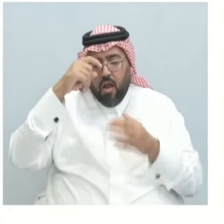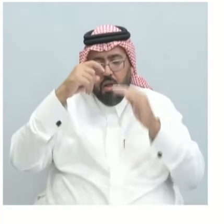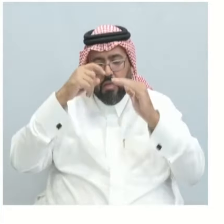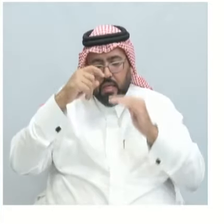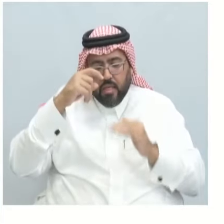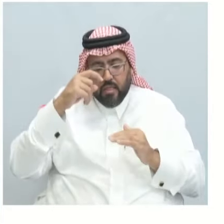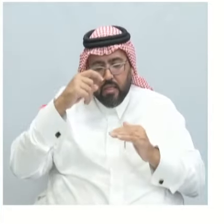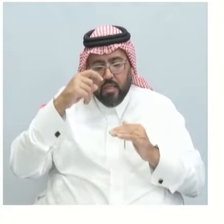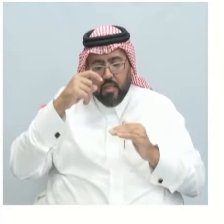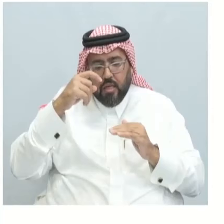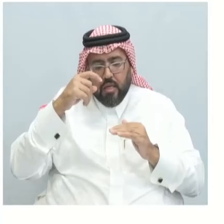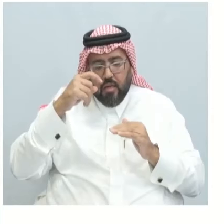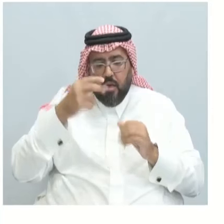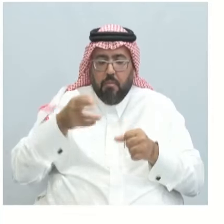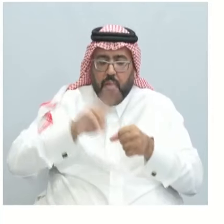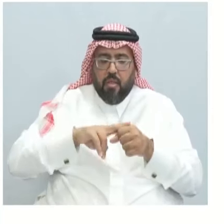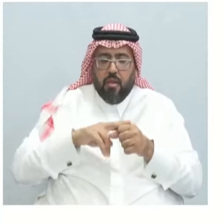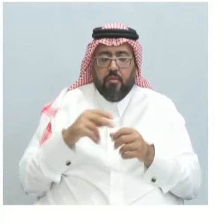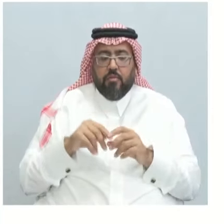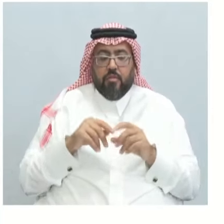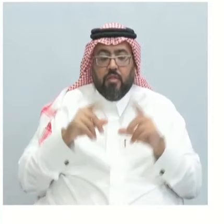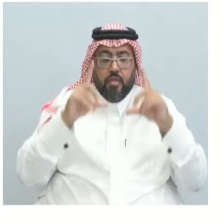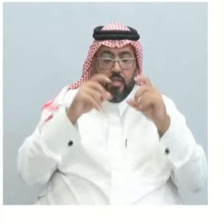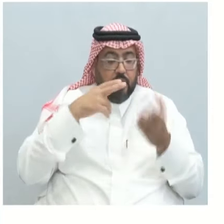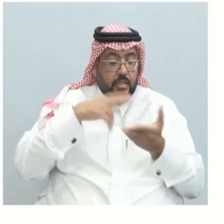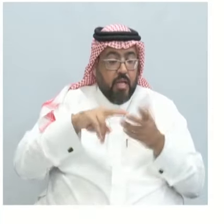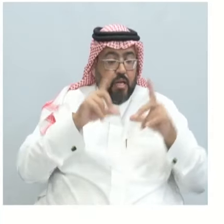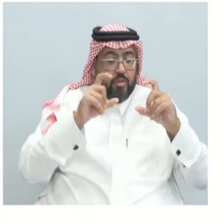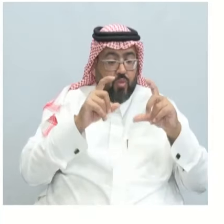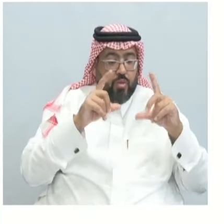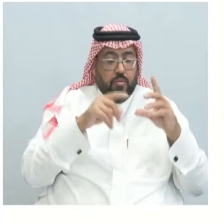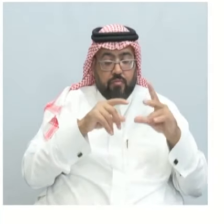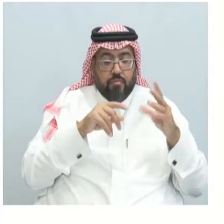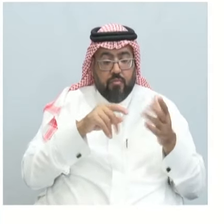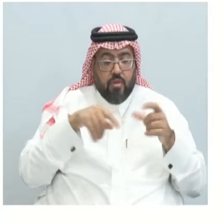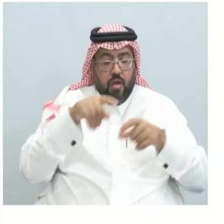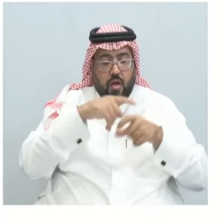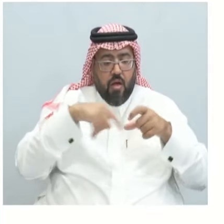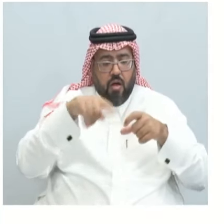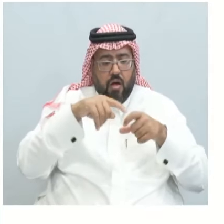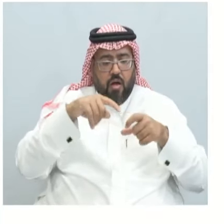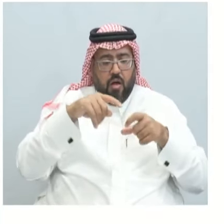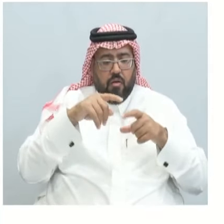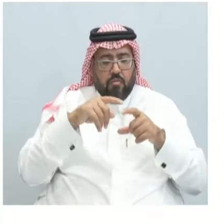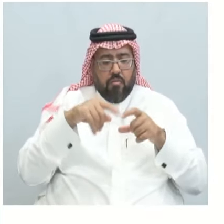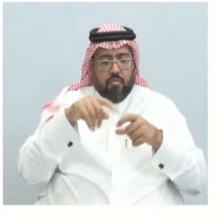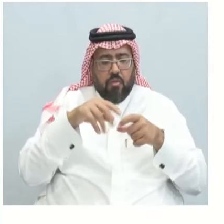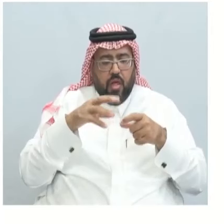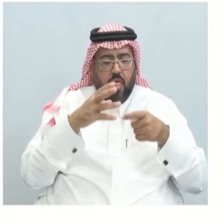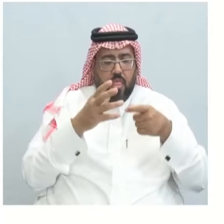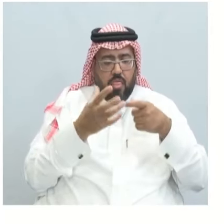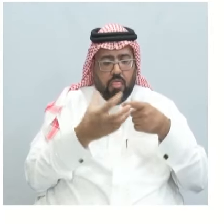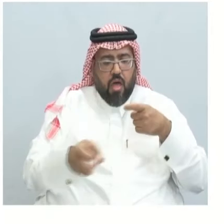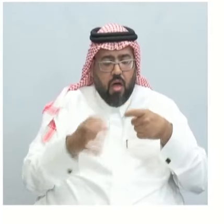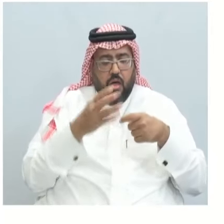اخرى اذا رايت رساله على شاشه حاسبك مثلا محرك الاقراص الثابت مفقود